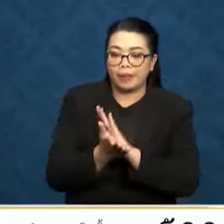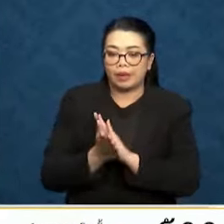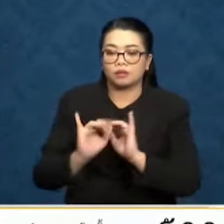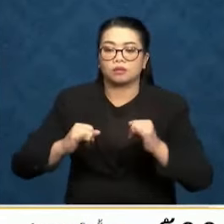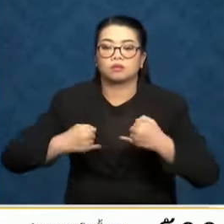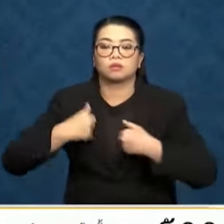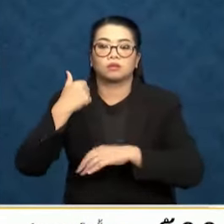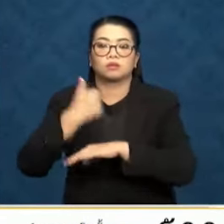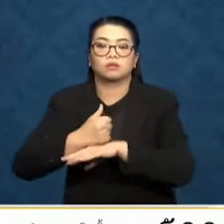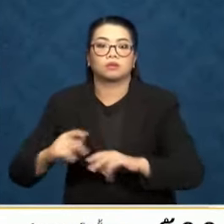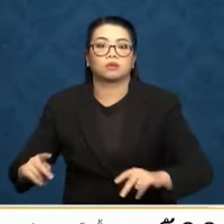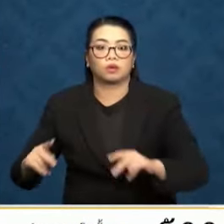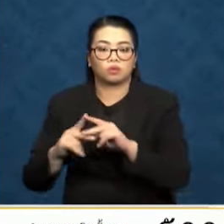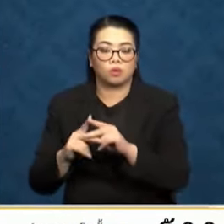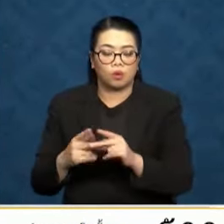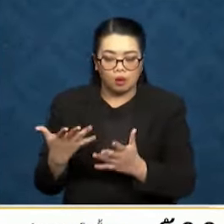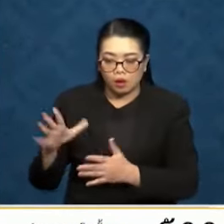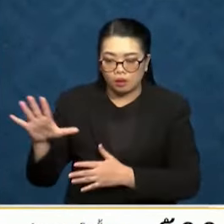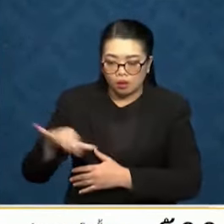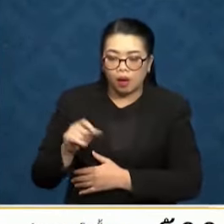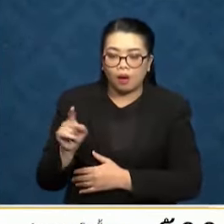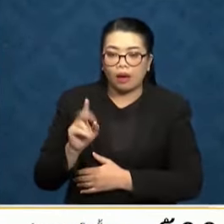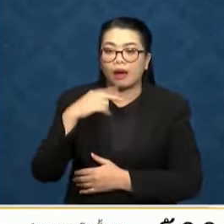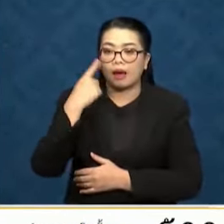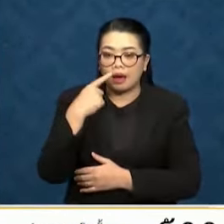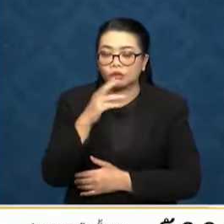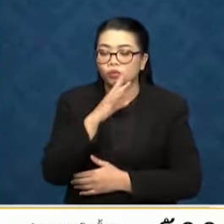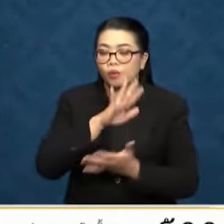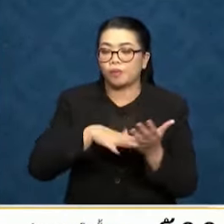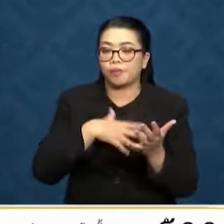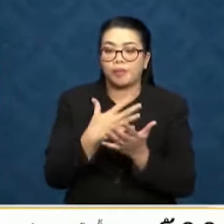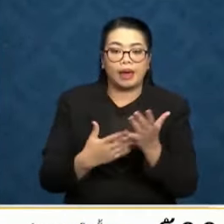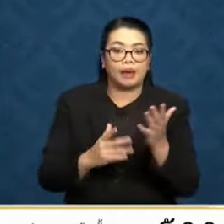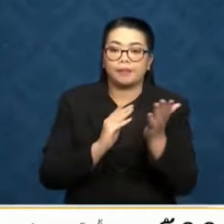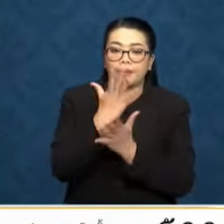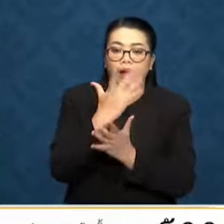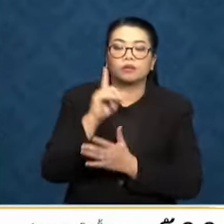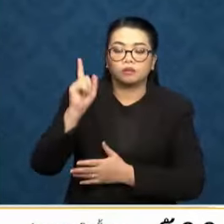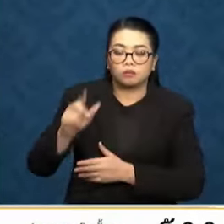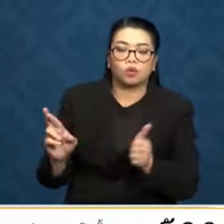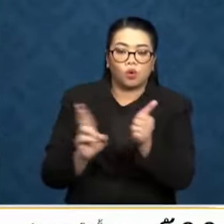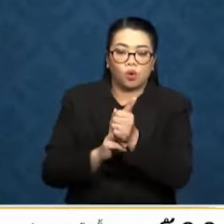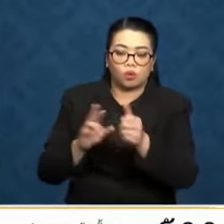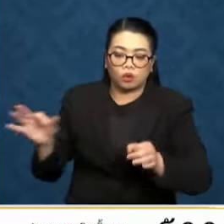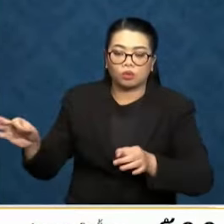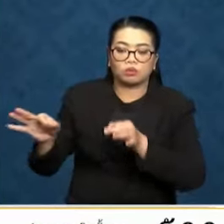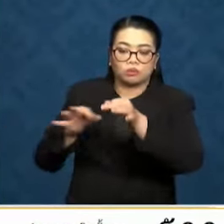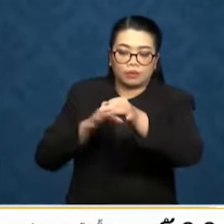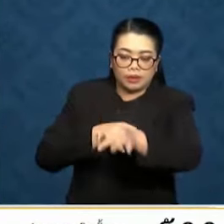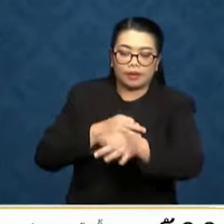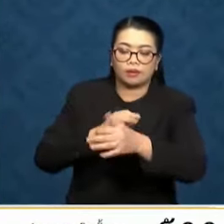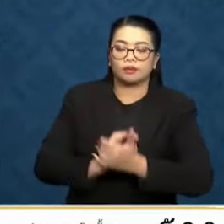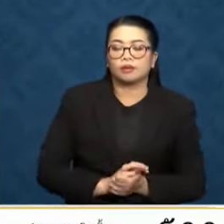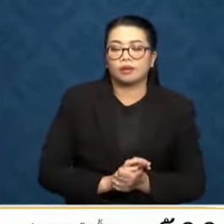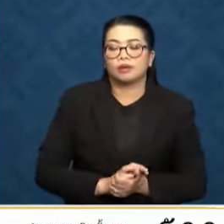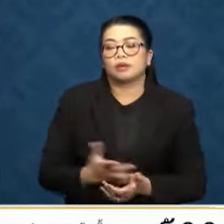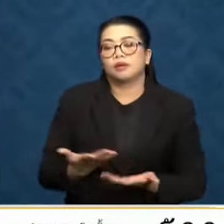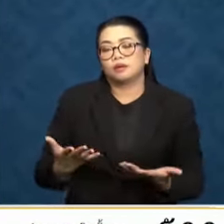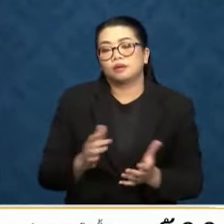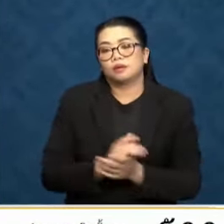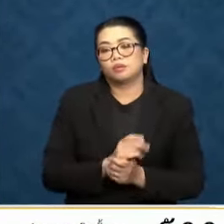กระทรวงซึ่งต้องเป็นคนที่เอาคอขึ้นเขียงหากนโยบายนั้นไม่สำเร็จค่ะและเครื่องมือนอกเหนือ